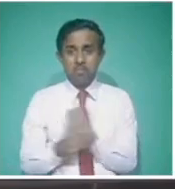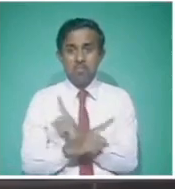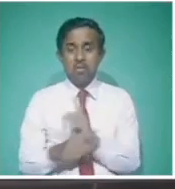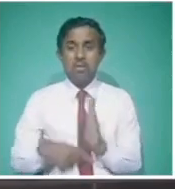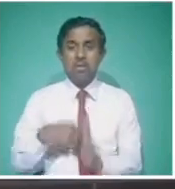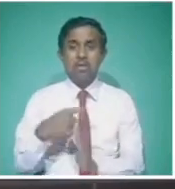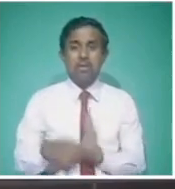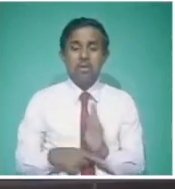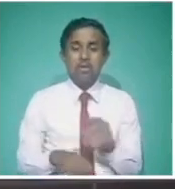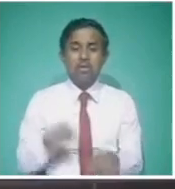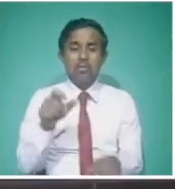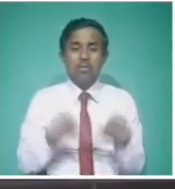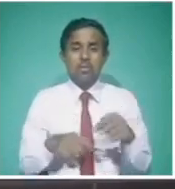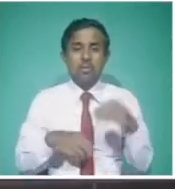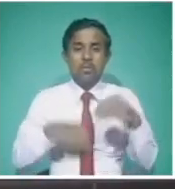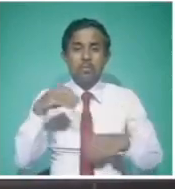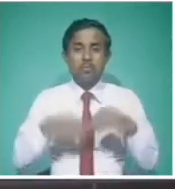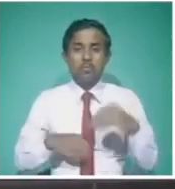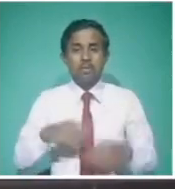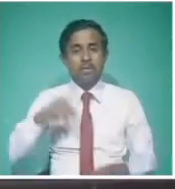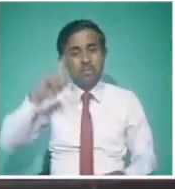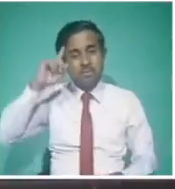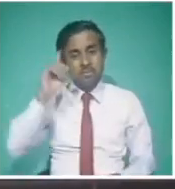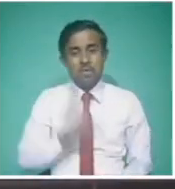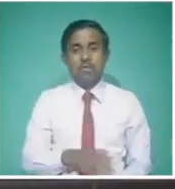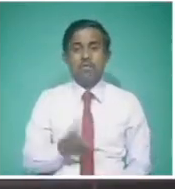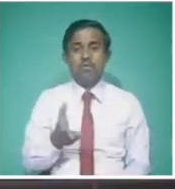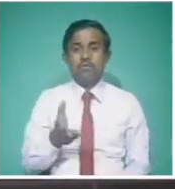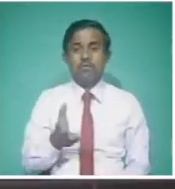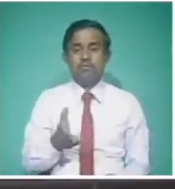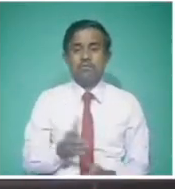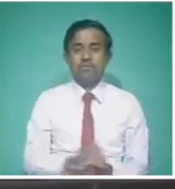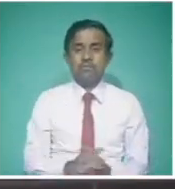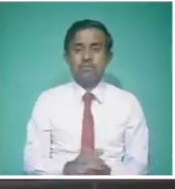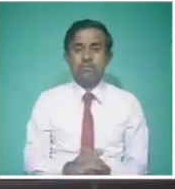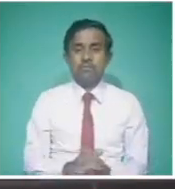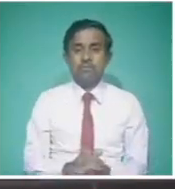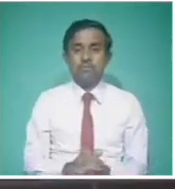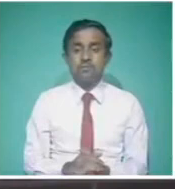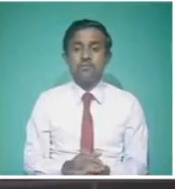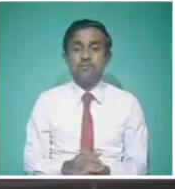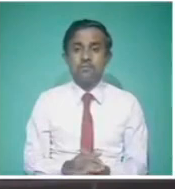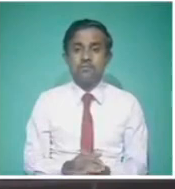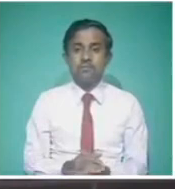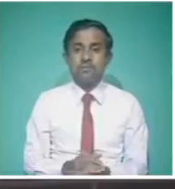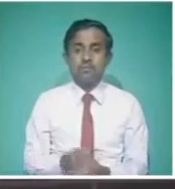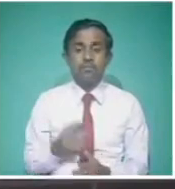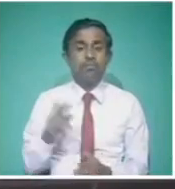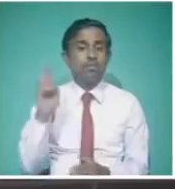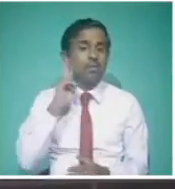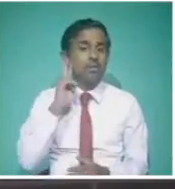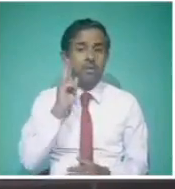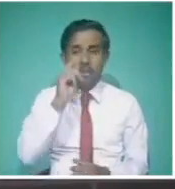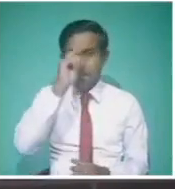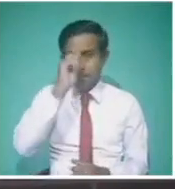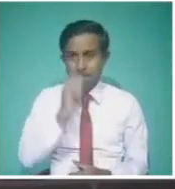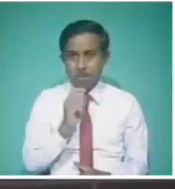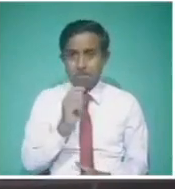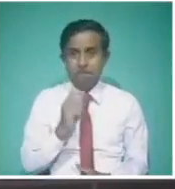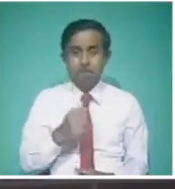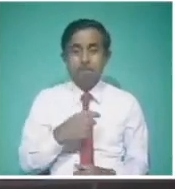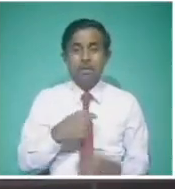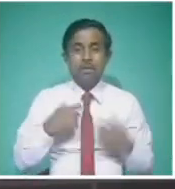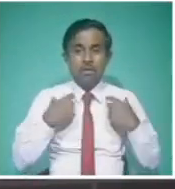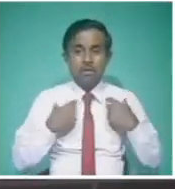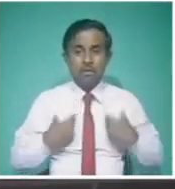රටේ ජනතාවට දේශපාලනය එපා වෙලා තියෙන්නේ. ඒකින්ද කරුණා කරලා රනිල් වික්‍රමසිංහ මැතිතුමනි මේ